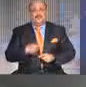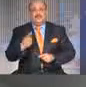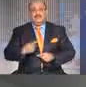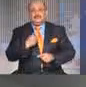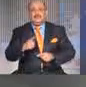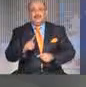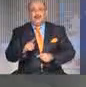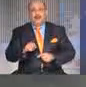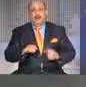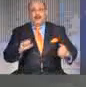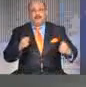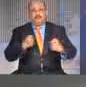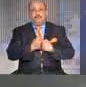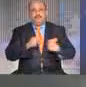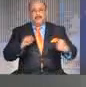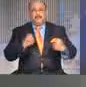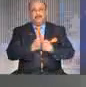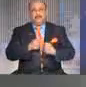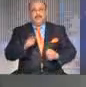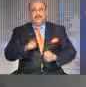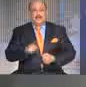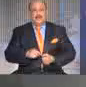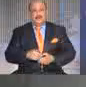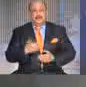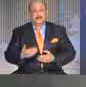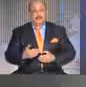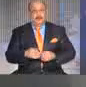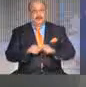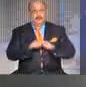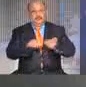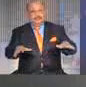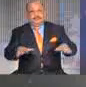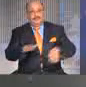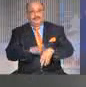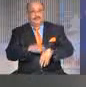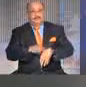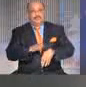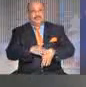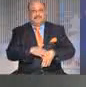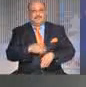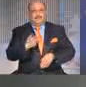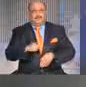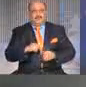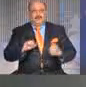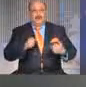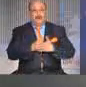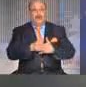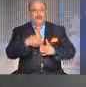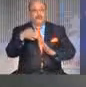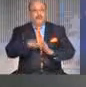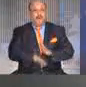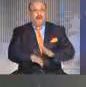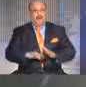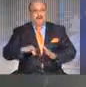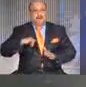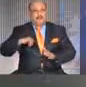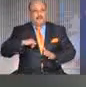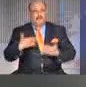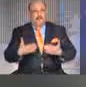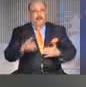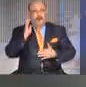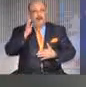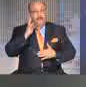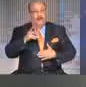ولأهمية الموضوع تطرق الشباب خلال فعاليات تظاهرة تحسيسية بالمركب الشبابي للسبل الكفيلة للحد من